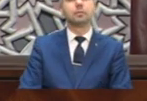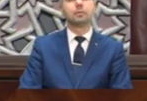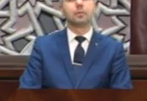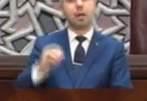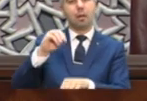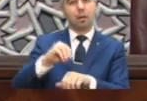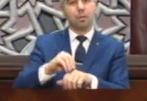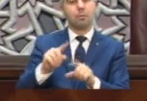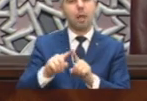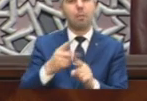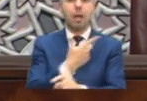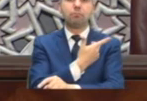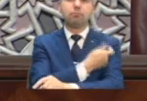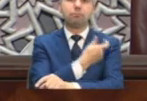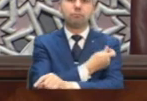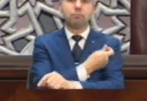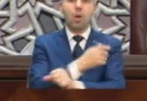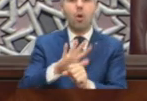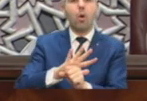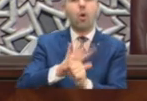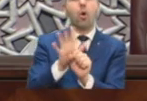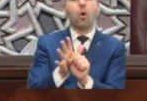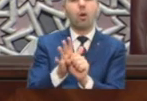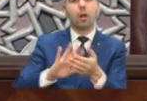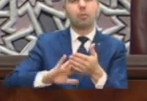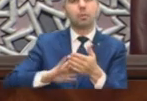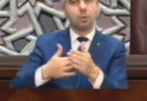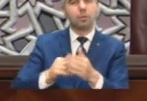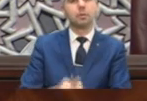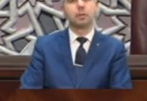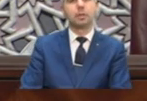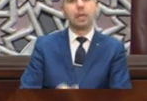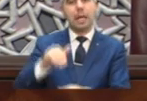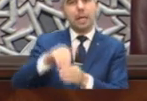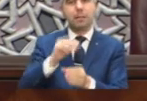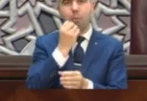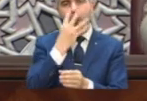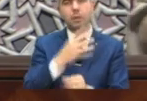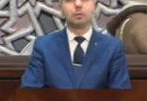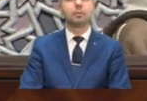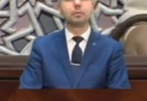والحملة الوطنية للتلقيح ضد فيروس كورونا كوفيد 19 عن الفريق الاشتراكي.